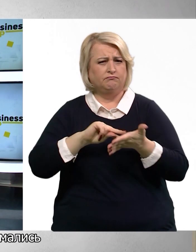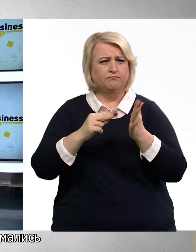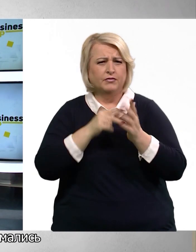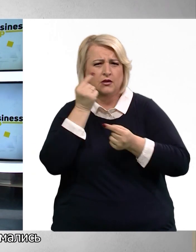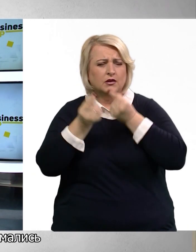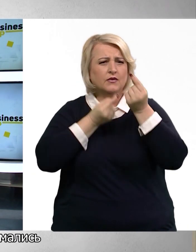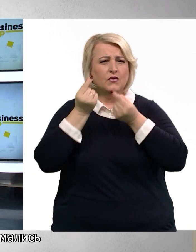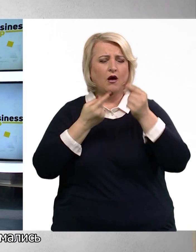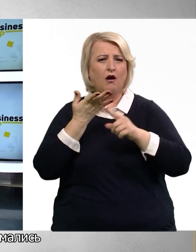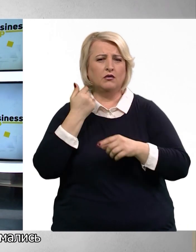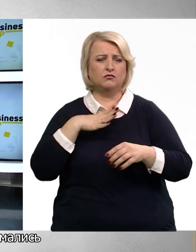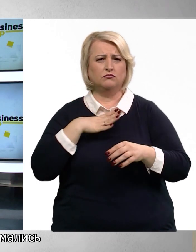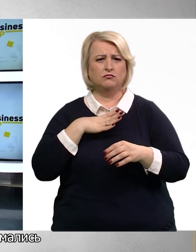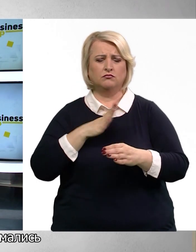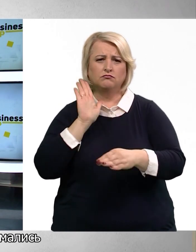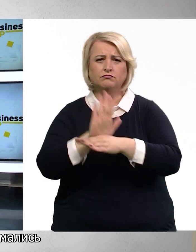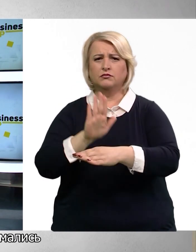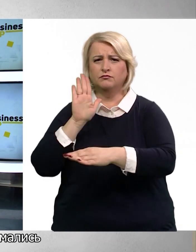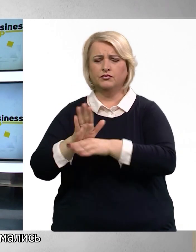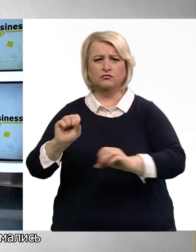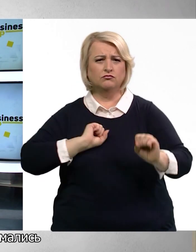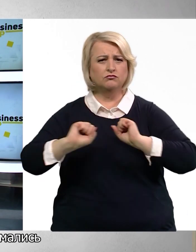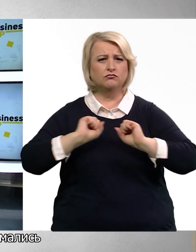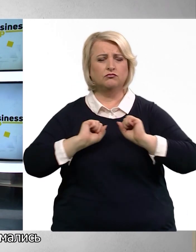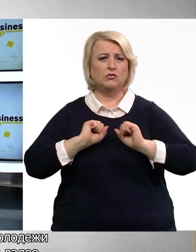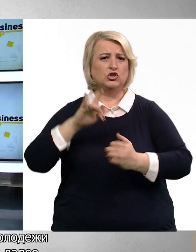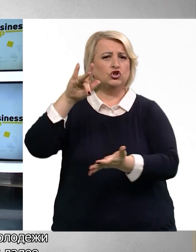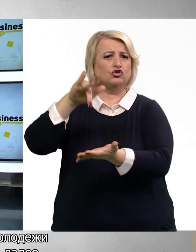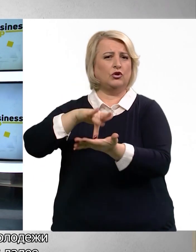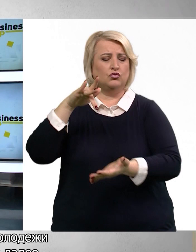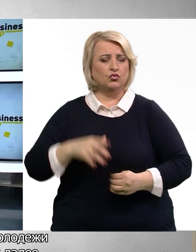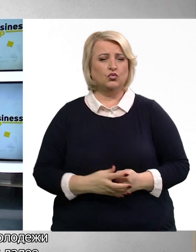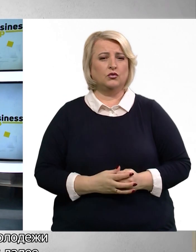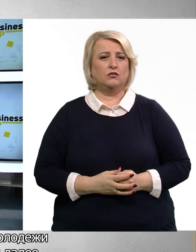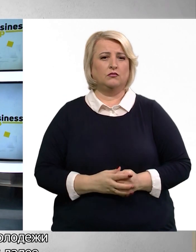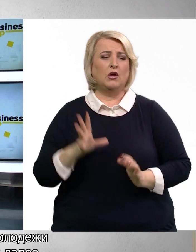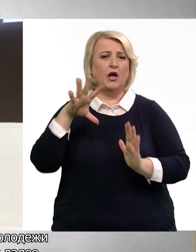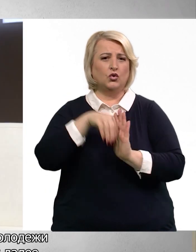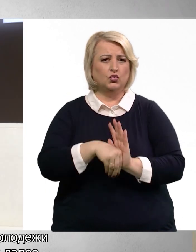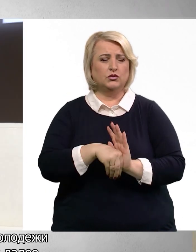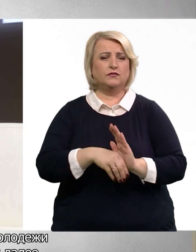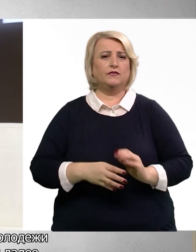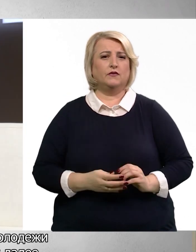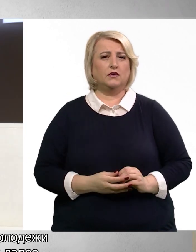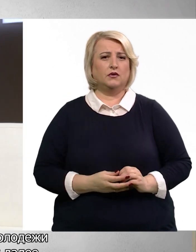când se dicta nu bottom-up, dar se dicta de la centru, inclusiv